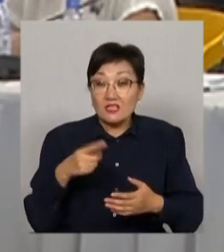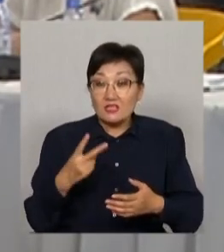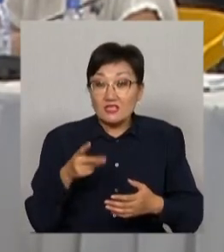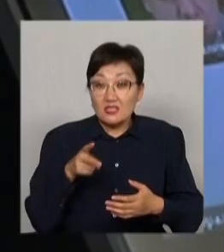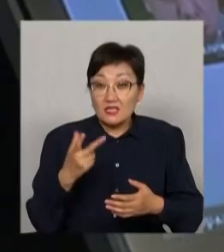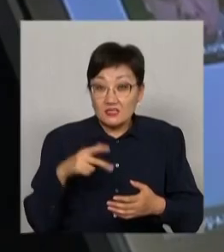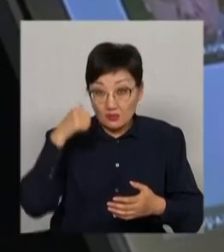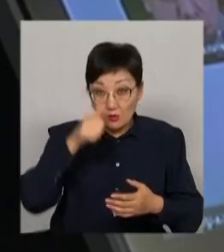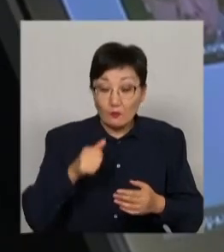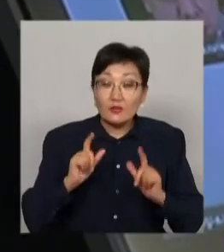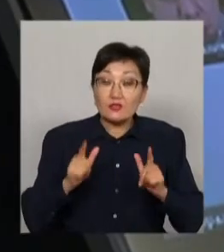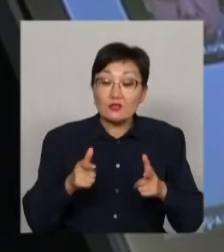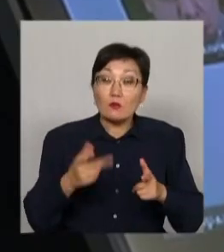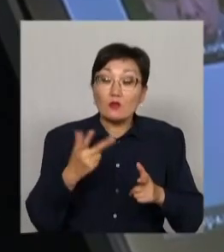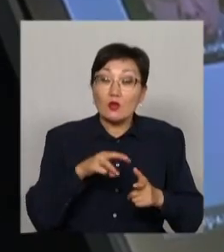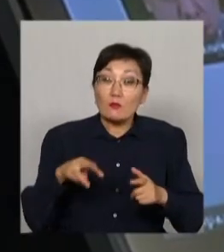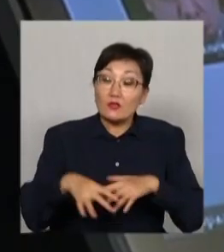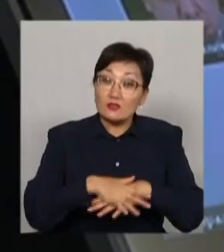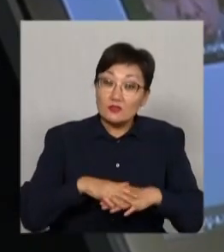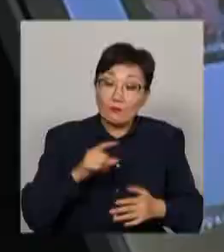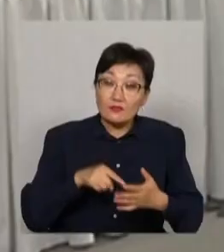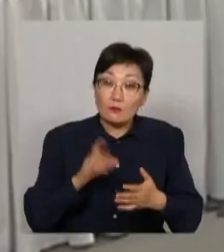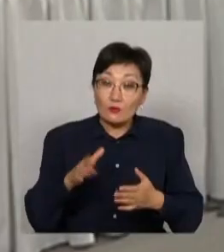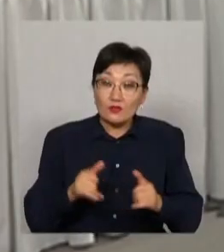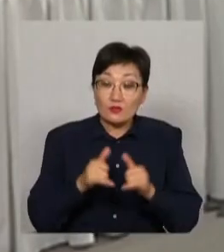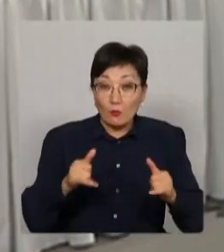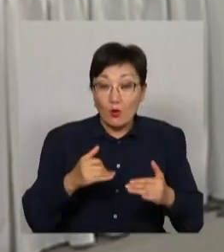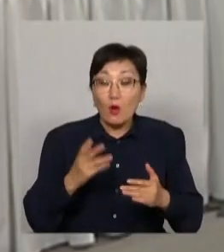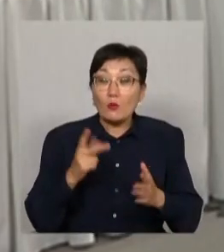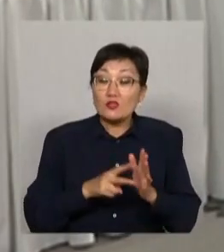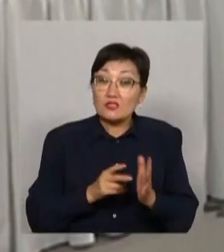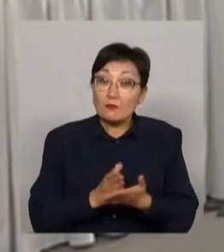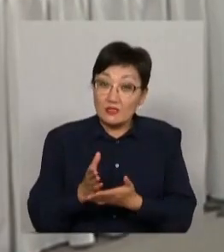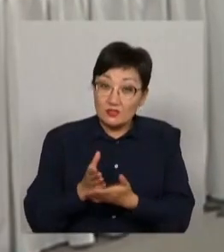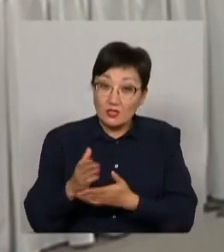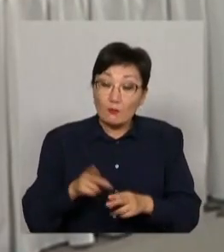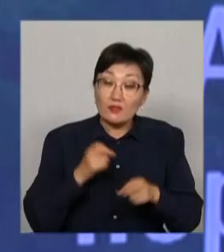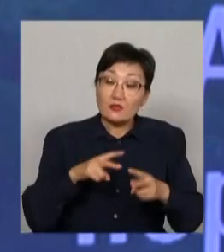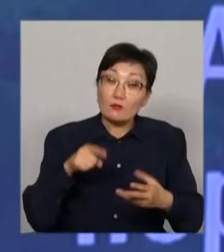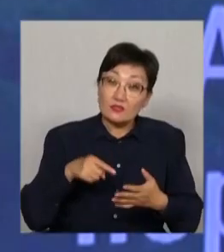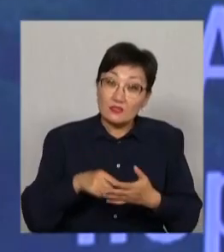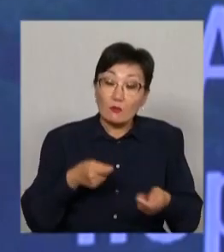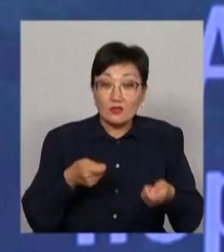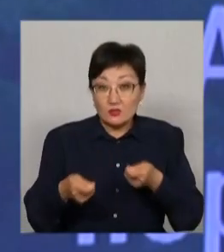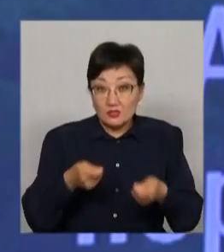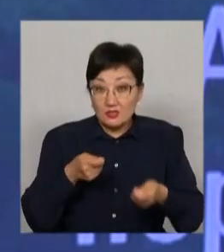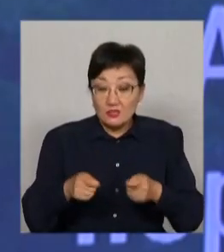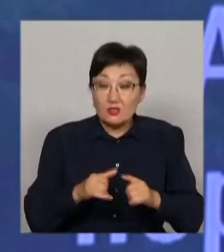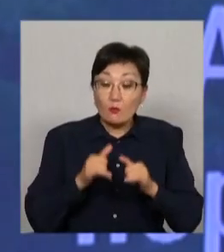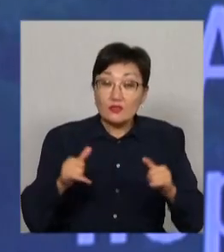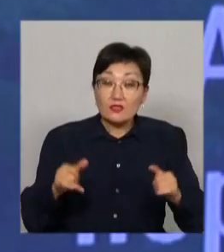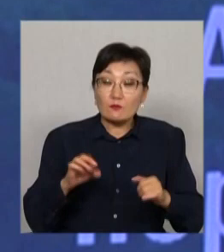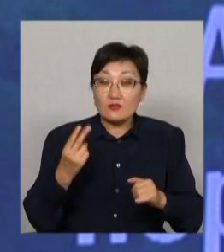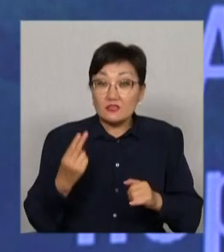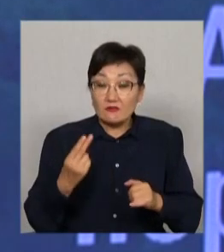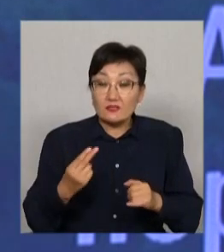годов. Согласно ему, трехмиллионный мегаполис будет развиваться по 7 направлениям. Это безопасный город, управляемая урбанизация,